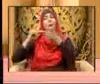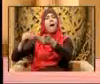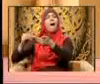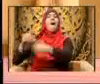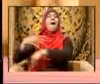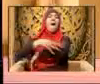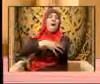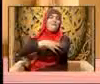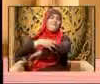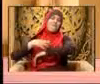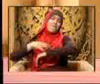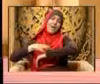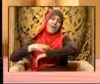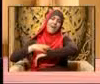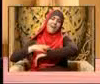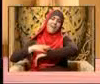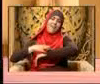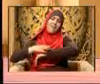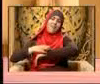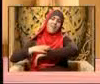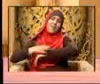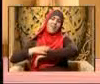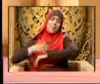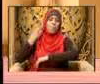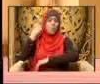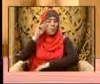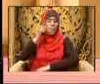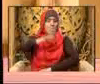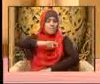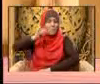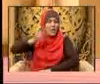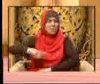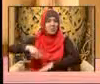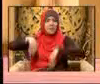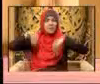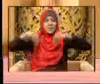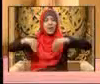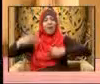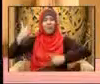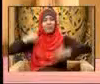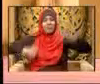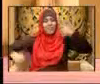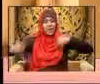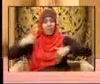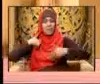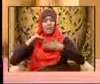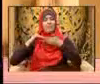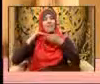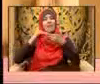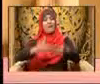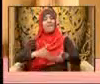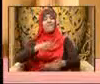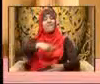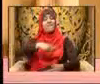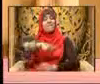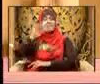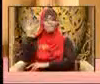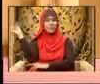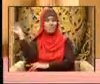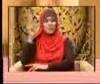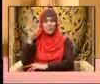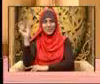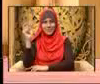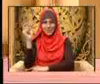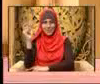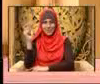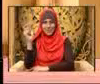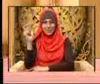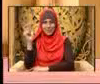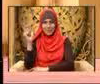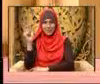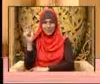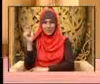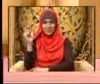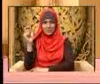فردا في المجتمع يعين المحتاجين والمعوزين والمحتاجين في هذه الأمة وفي هذا